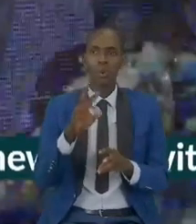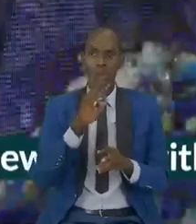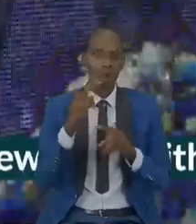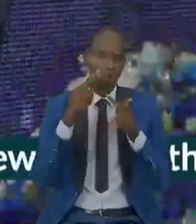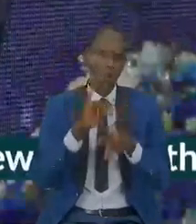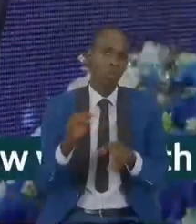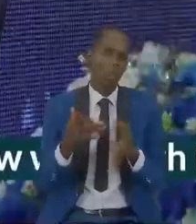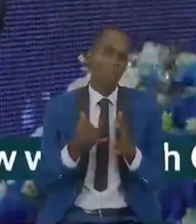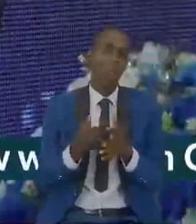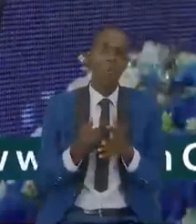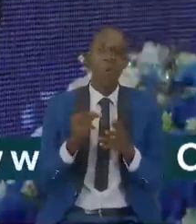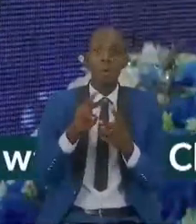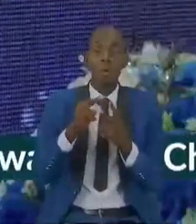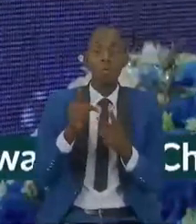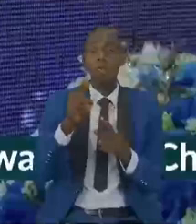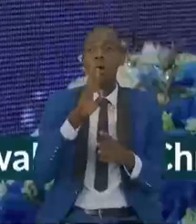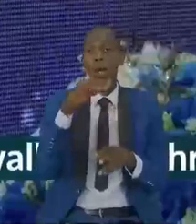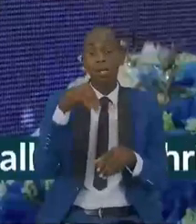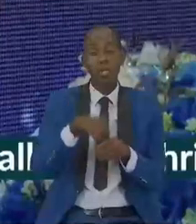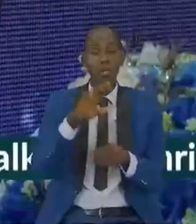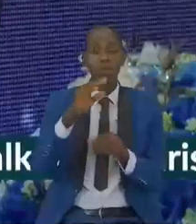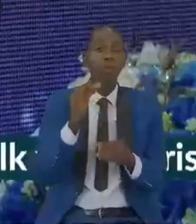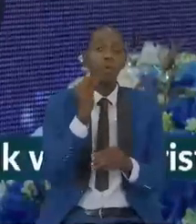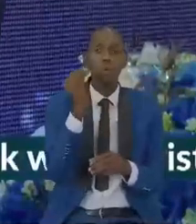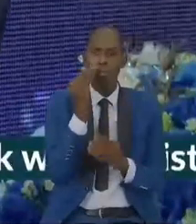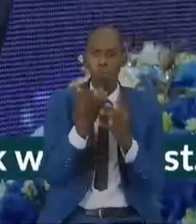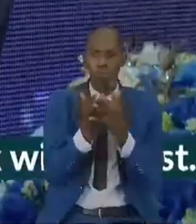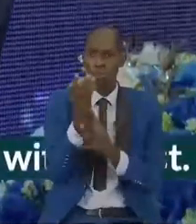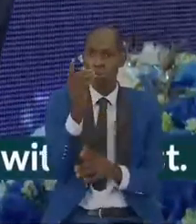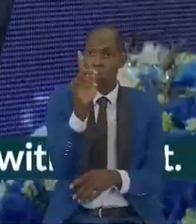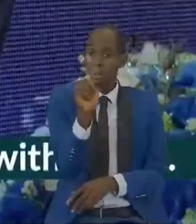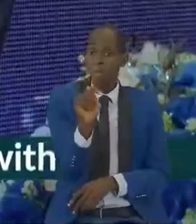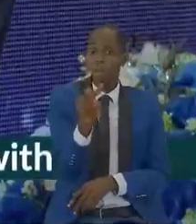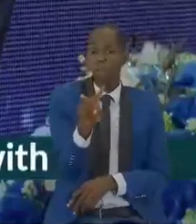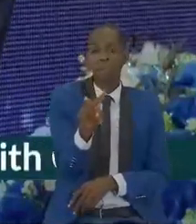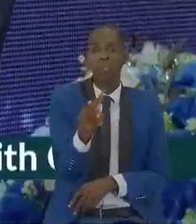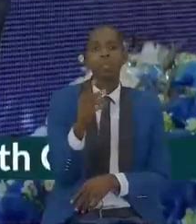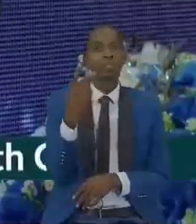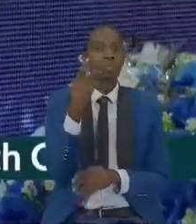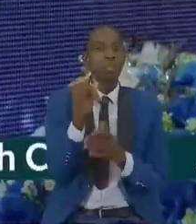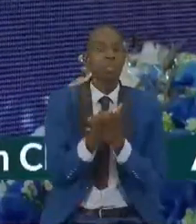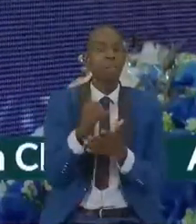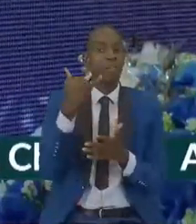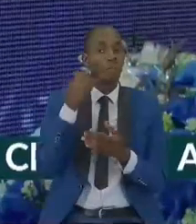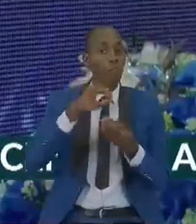vous venez de donner votre vie au Seigneur. Envoyez votre nom et votre numéro de